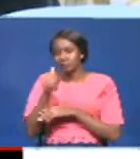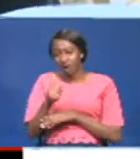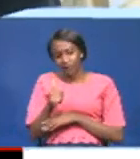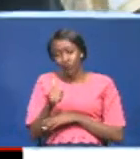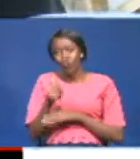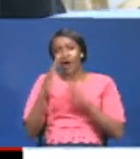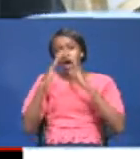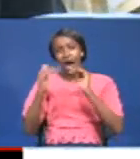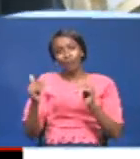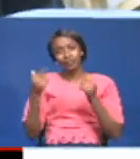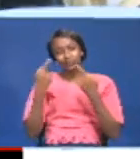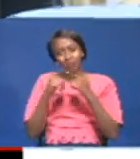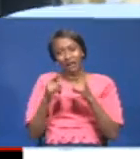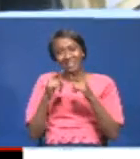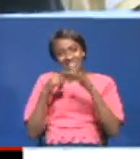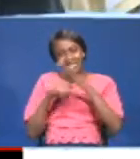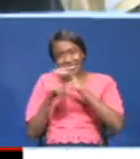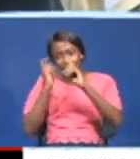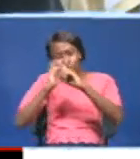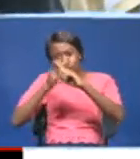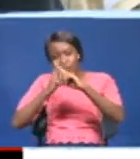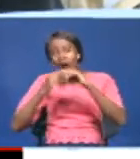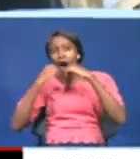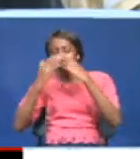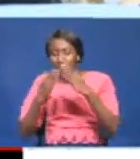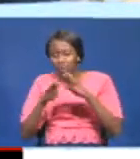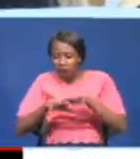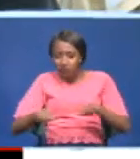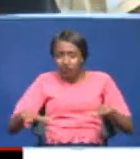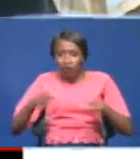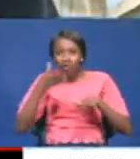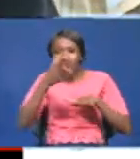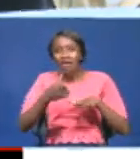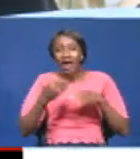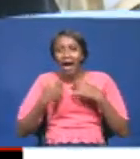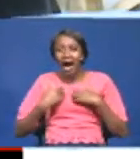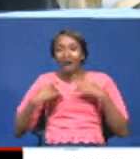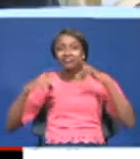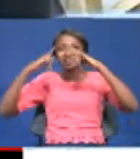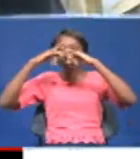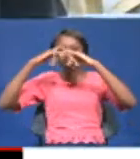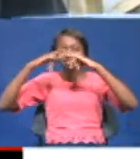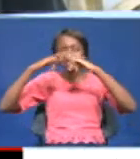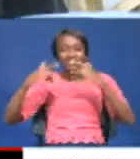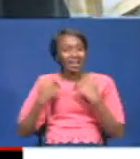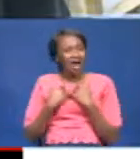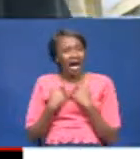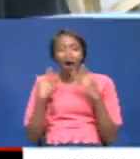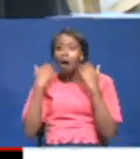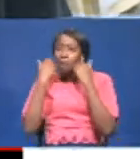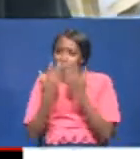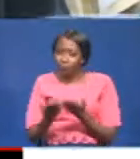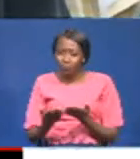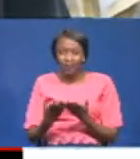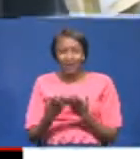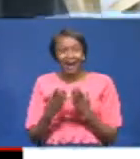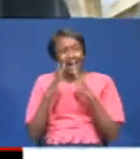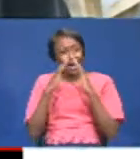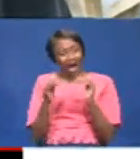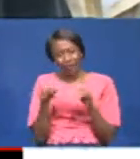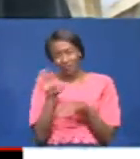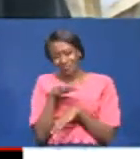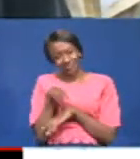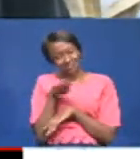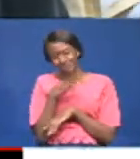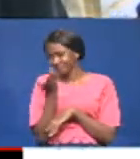haina dari, haina floor, haina rangi, haina ceiling, haina palasta, haina chochote. Ni nyumba tu kwa nje. Lakini kwa ndani hakuna kitu